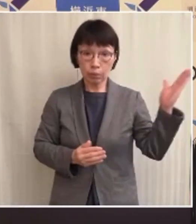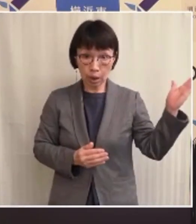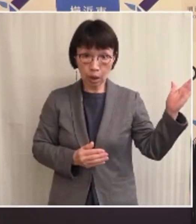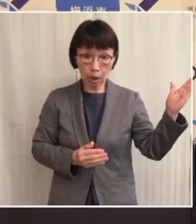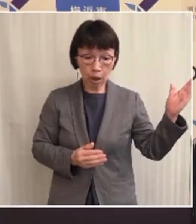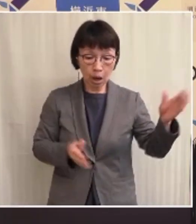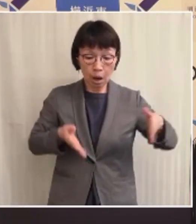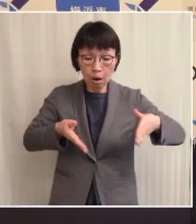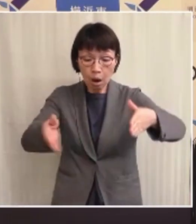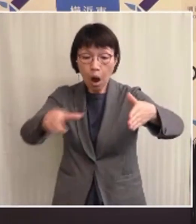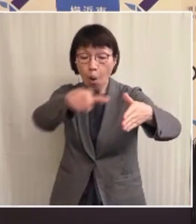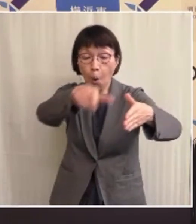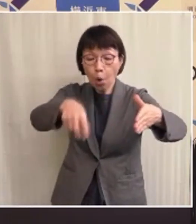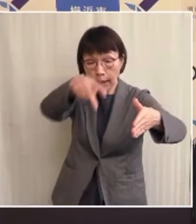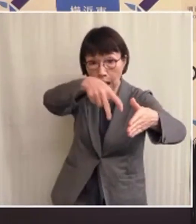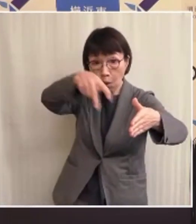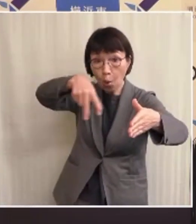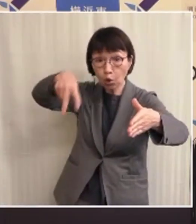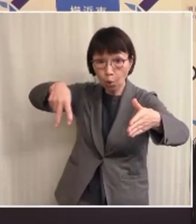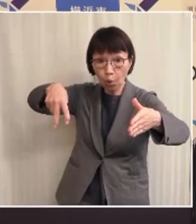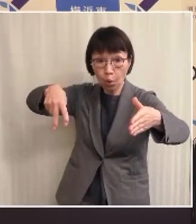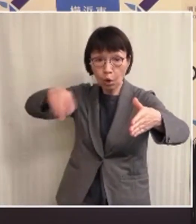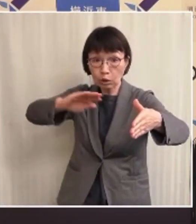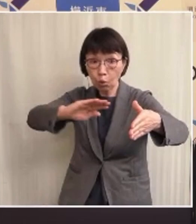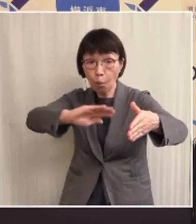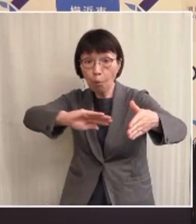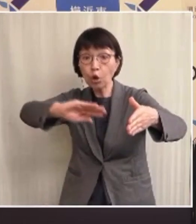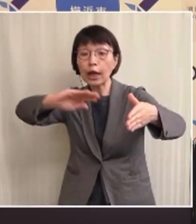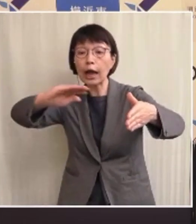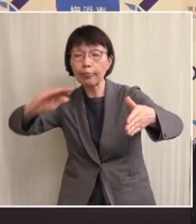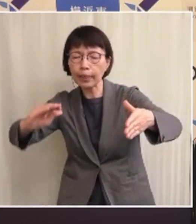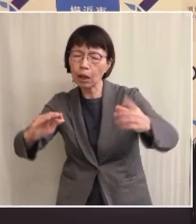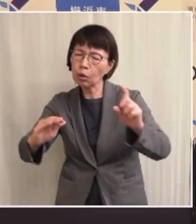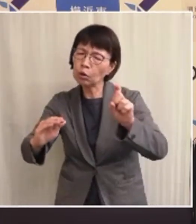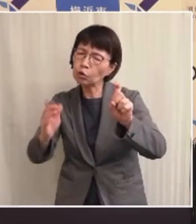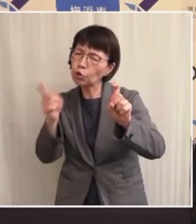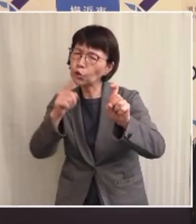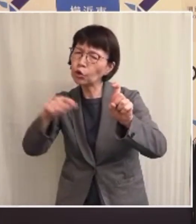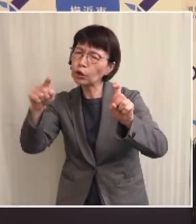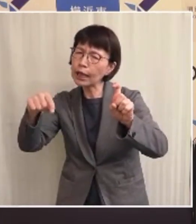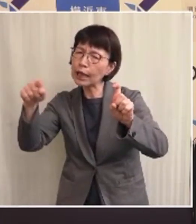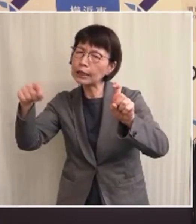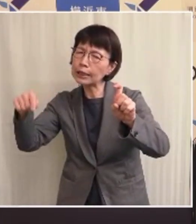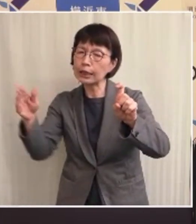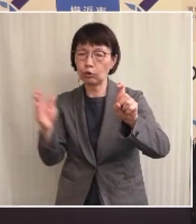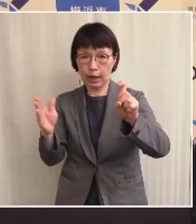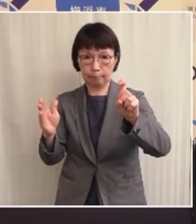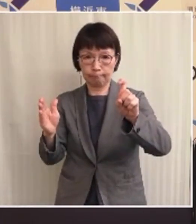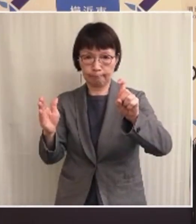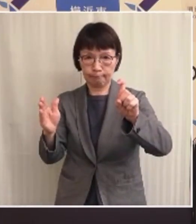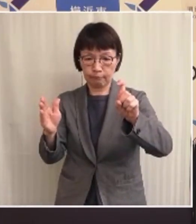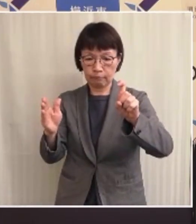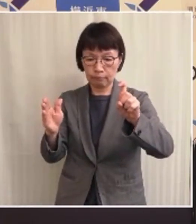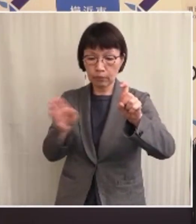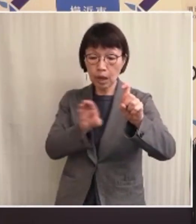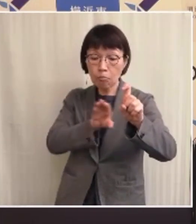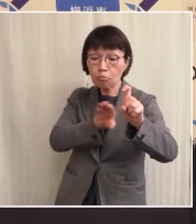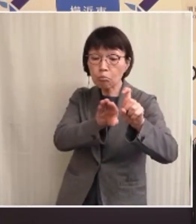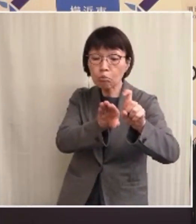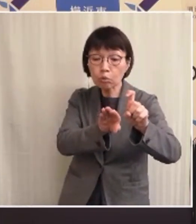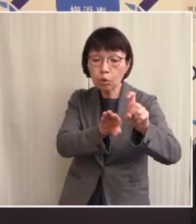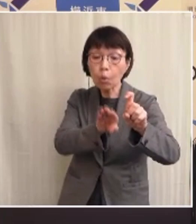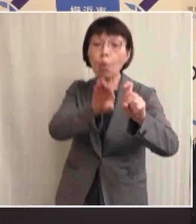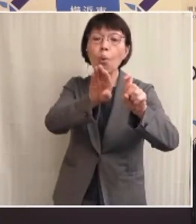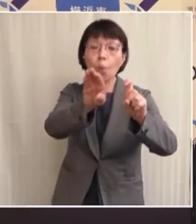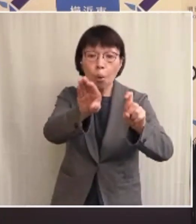がございまして、でここ盛り上がっているんですよね、10センチぐらい。でこれによって、ドライバーに気づいてもら